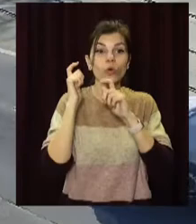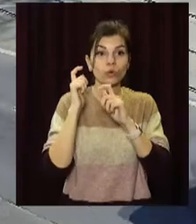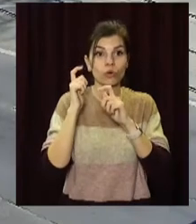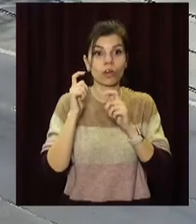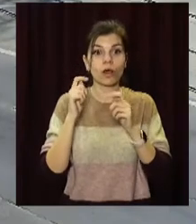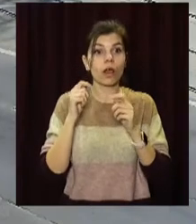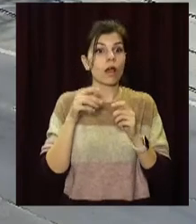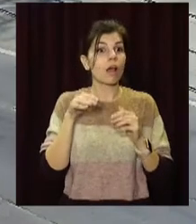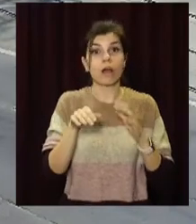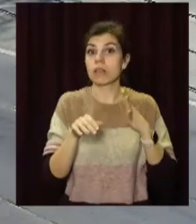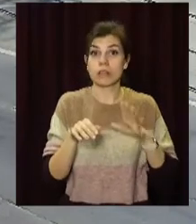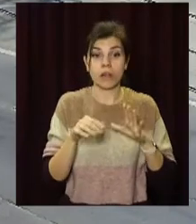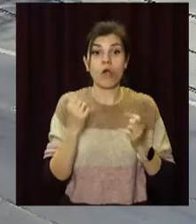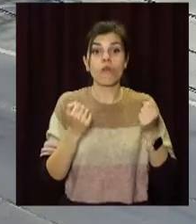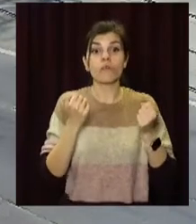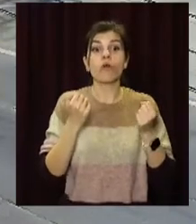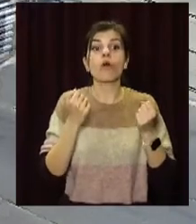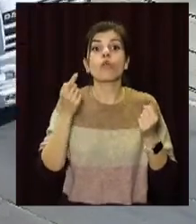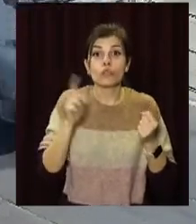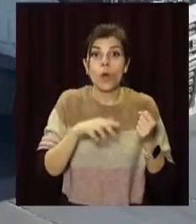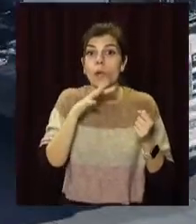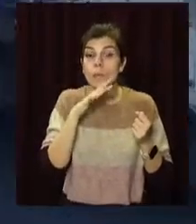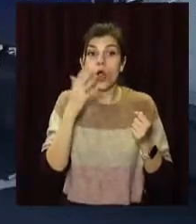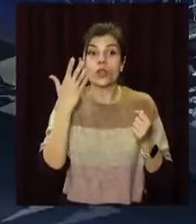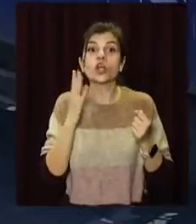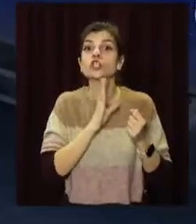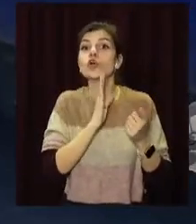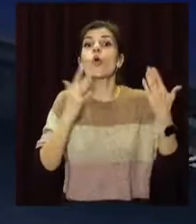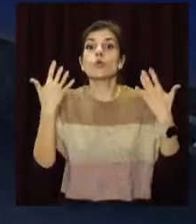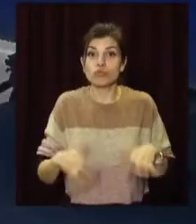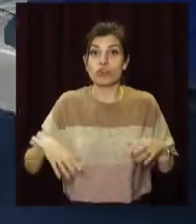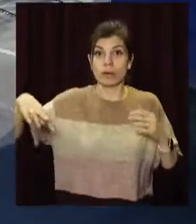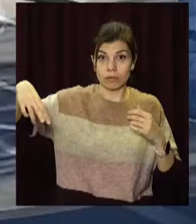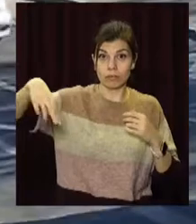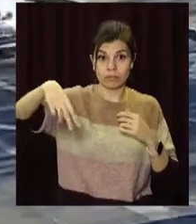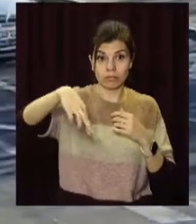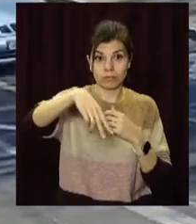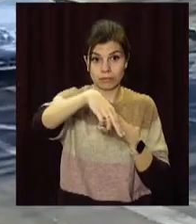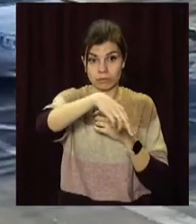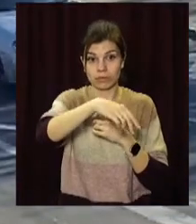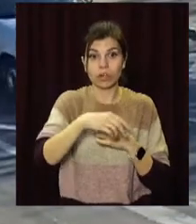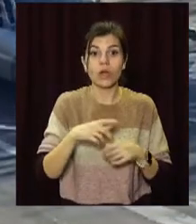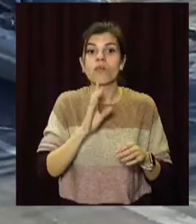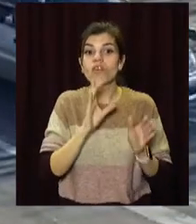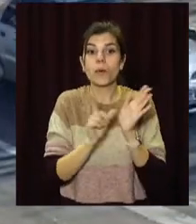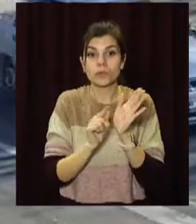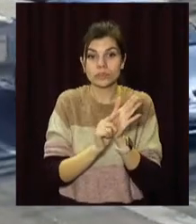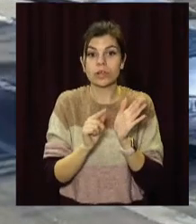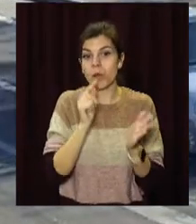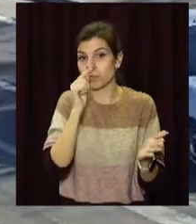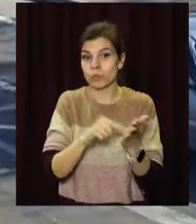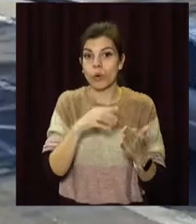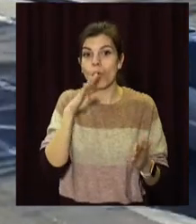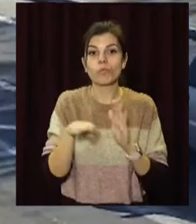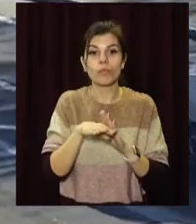не рухалася. Водій почав їхати в той момент, коли жінка вже йшла прямісінько біля авто. Пенсіонерка потрапила під